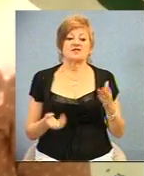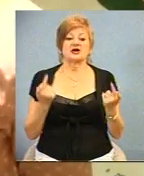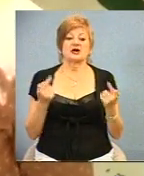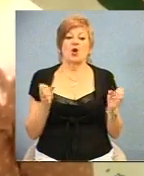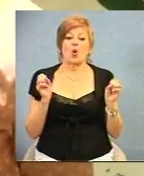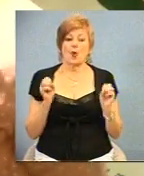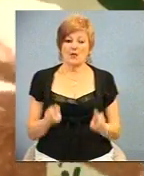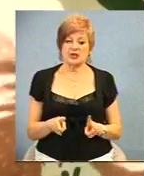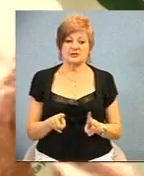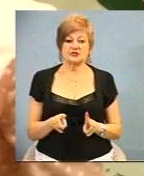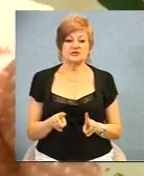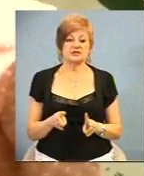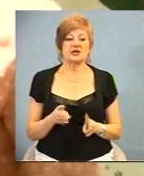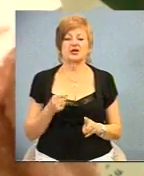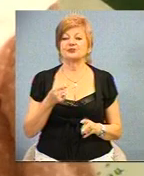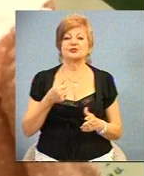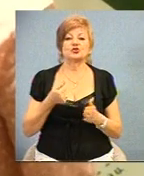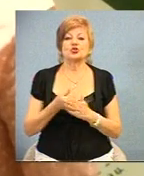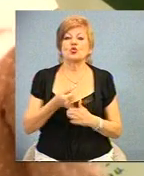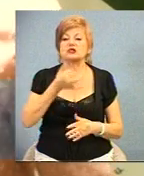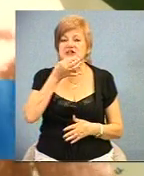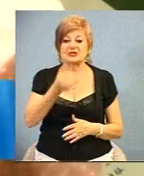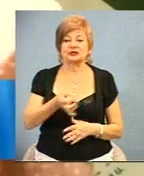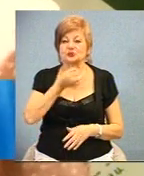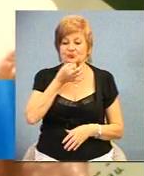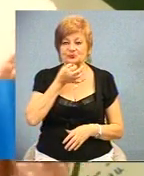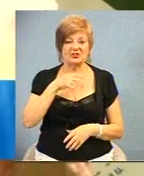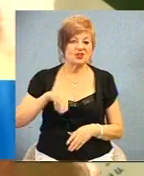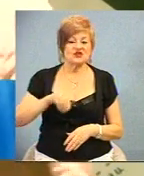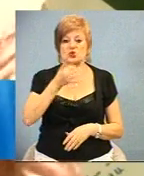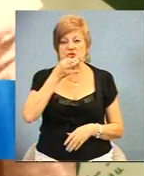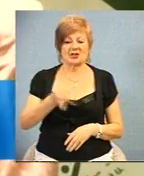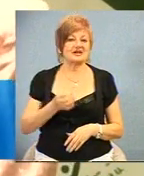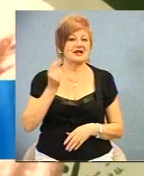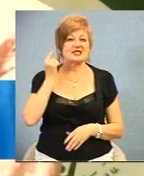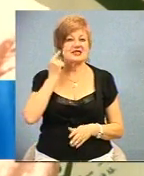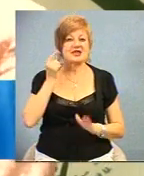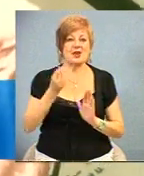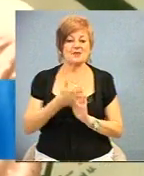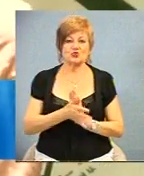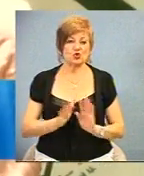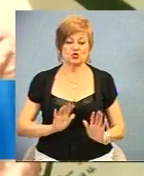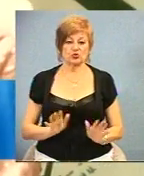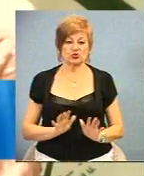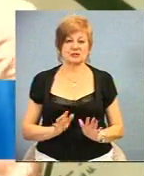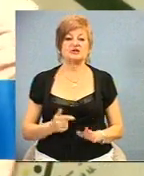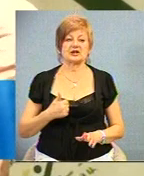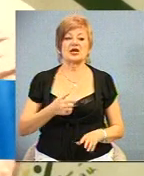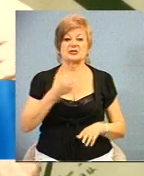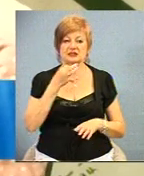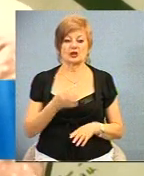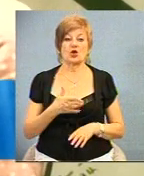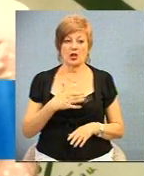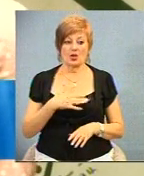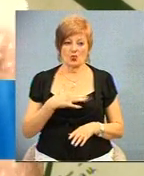не до сказаності, не до висловленості, не до чутості. І я скажу, що от навіть в